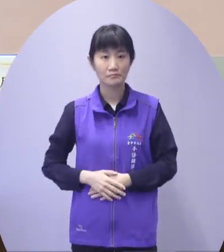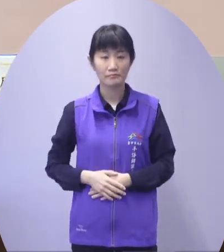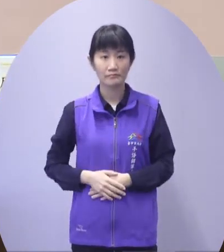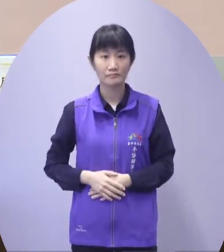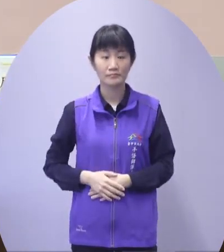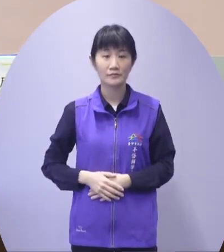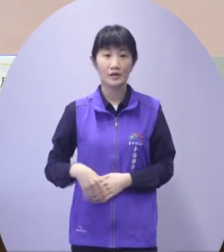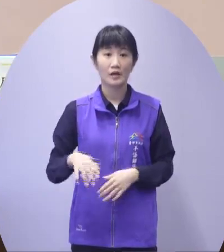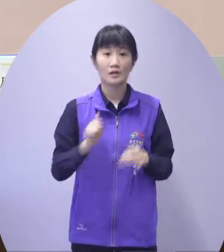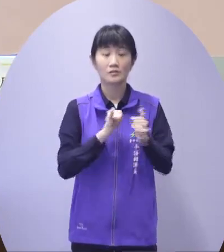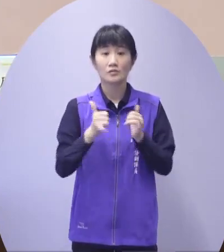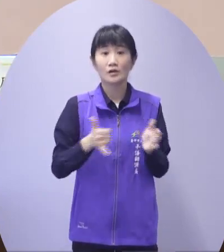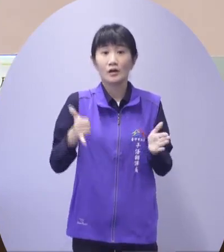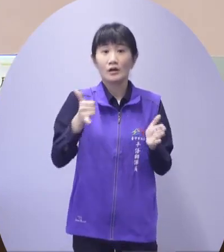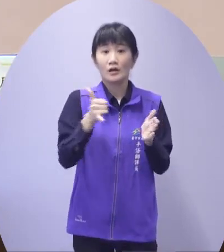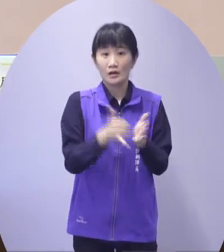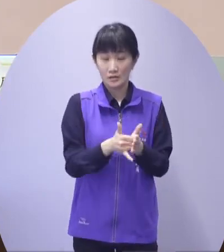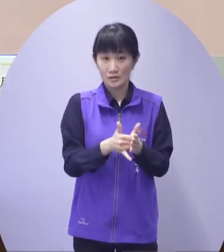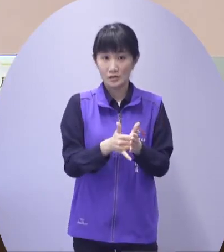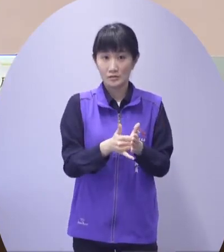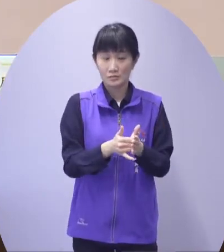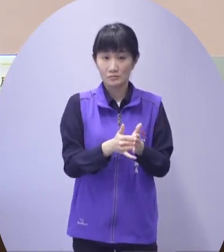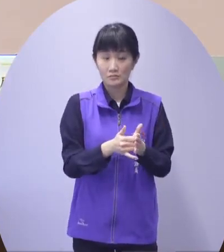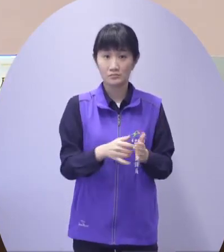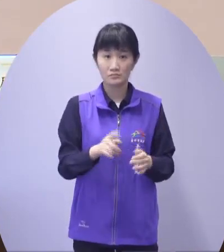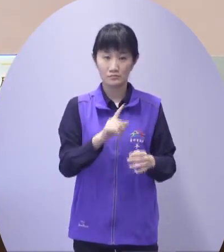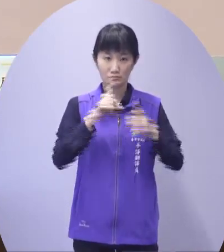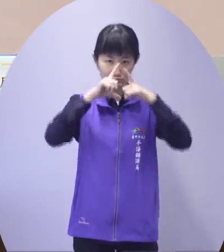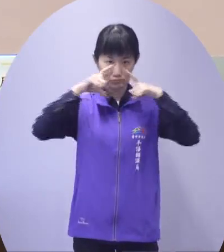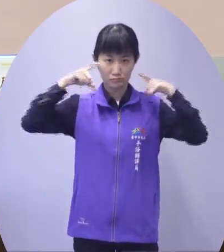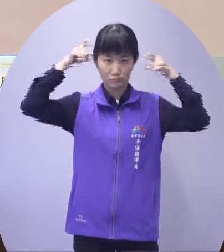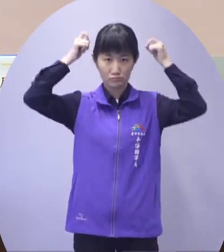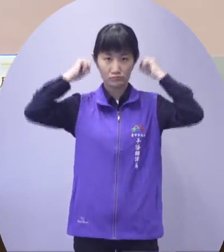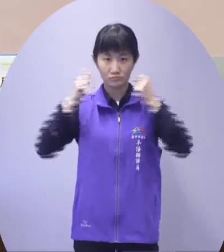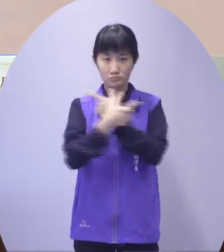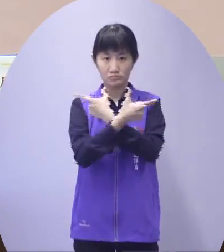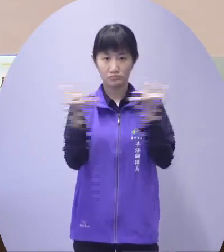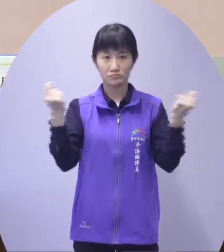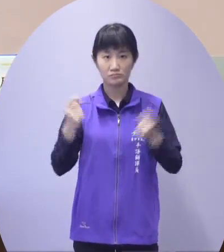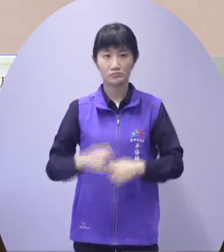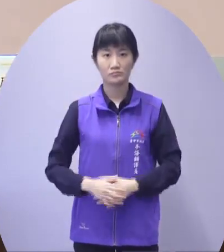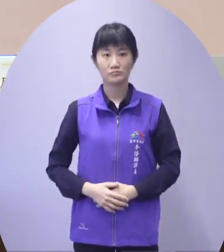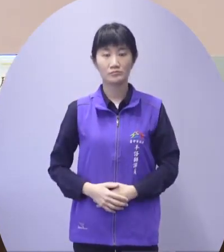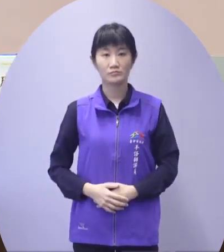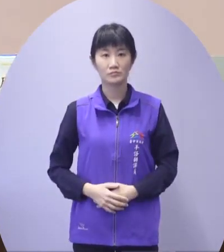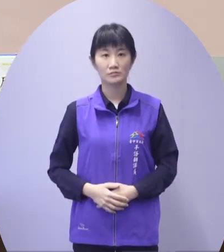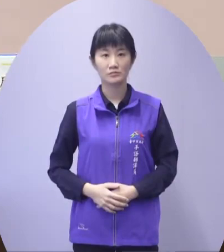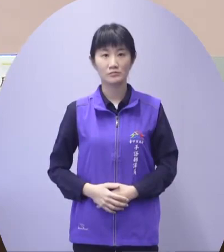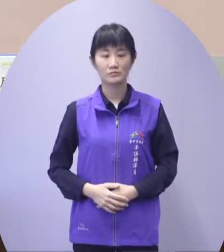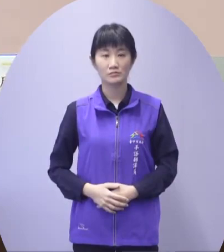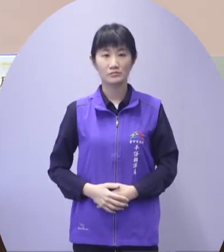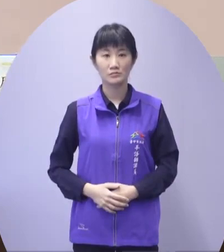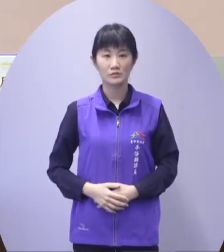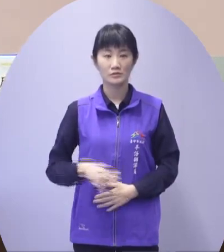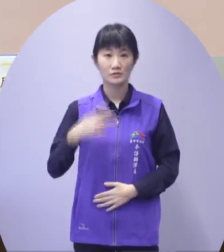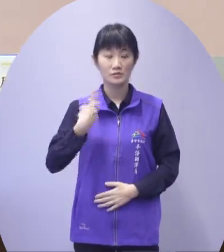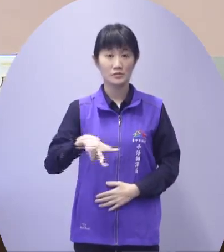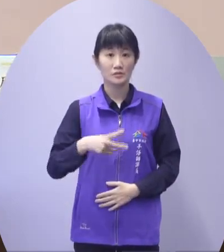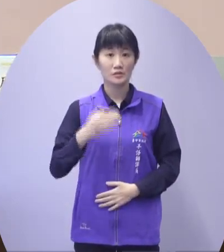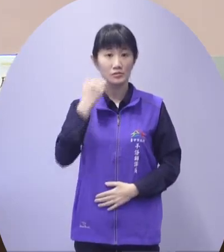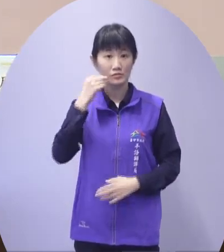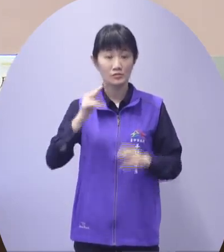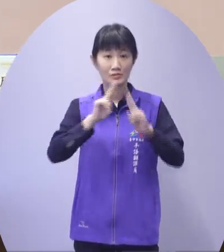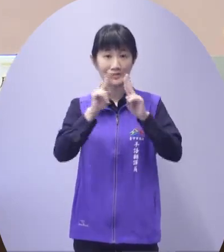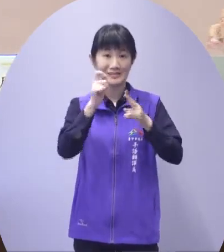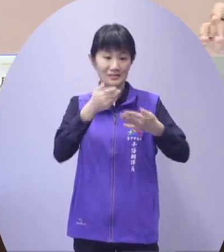搭乘的时候呢，都必须要佩戴口罩，佩戴口罩，使用电子票